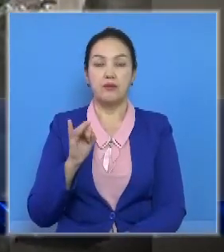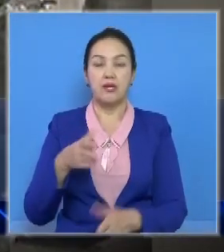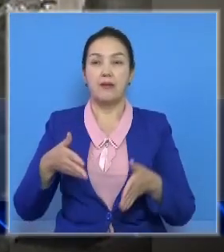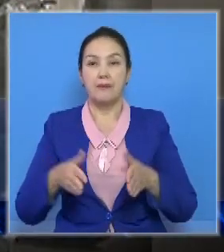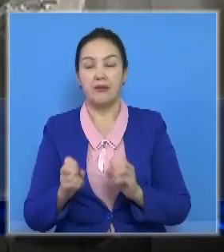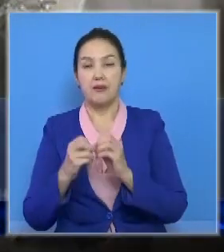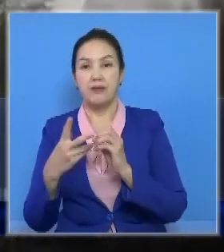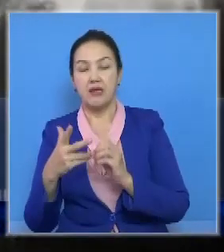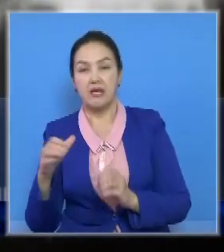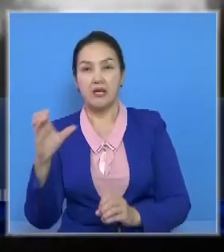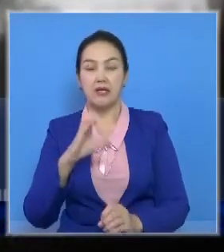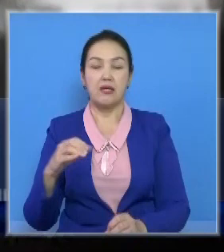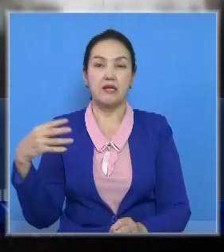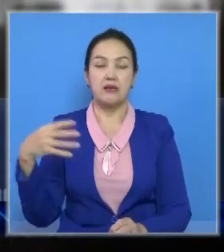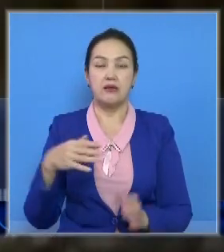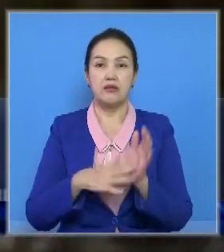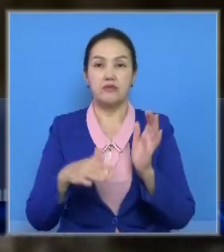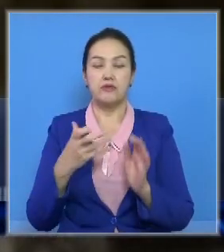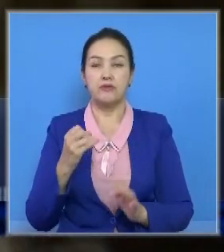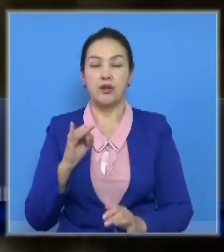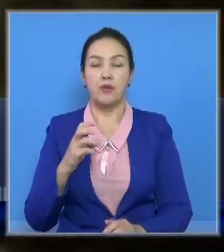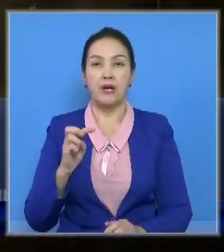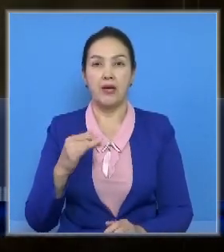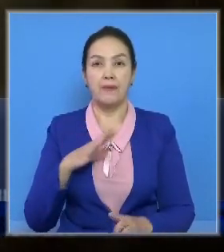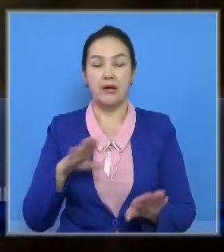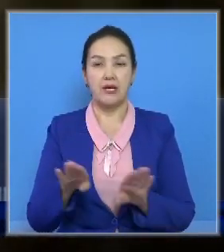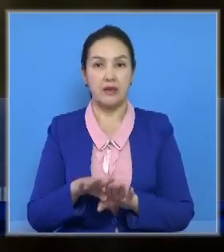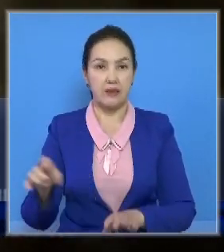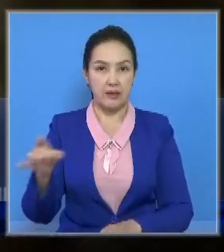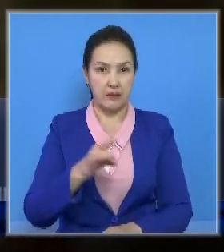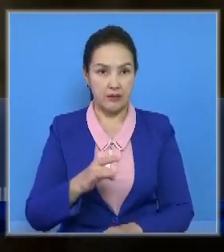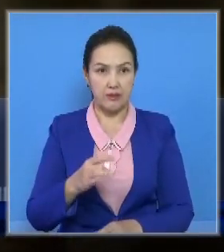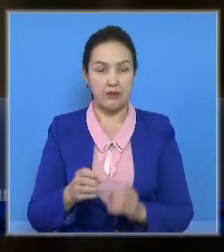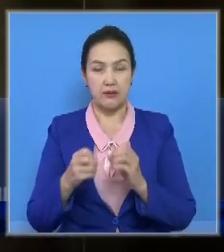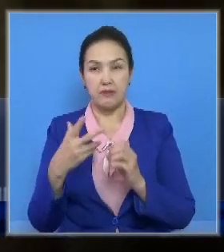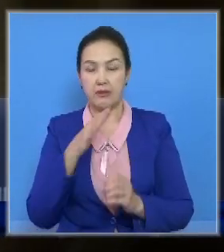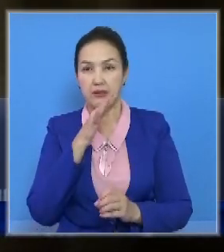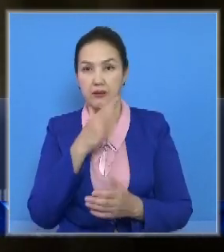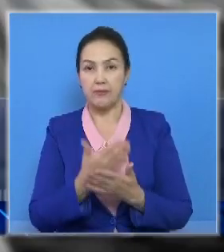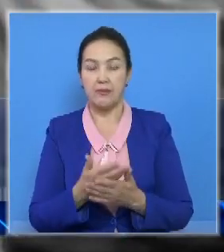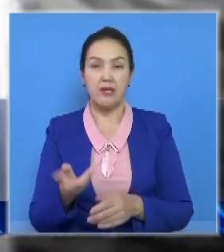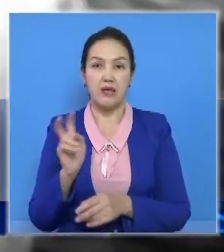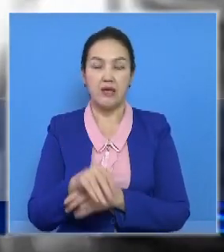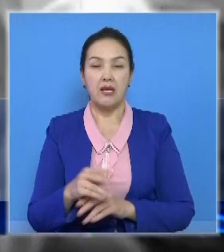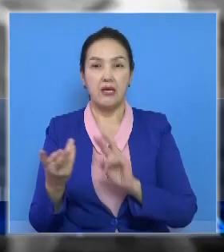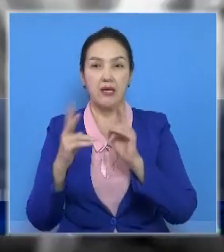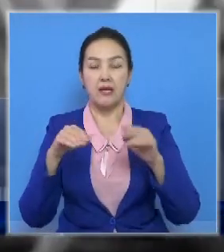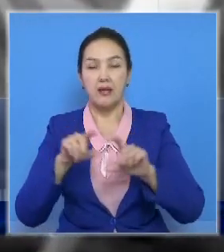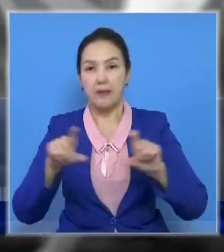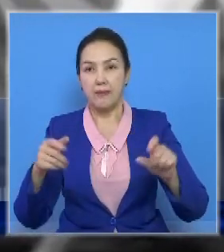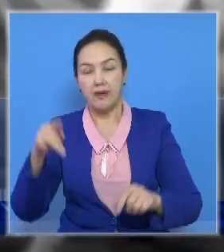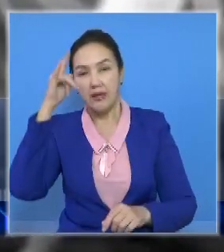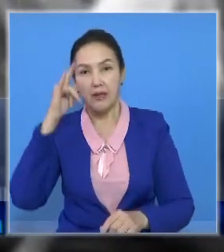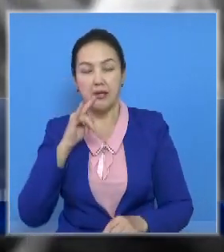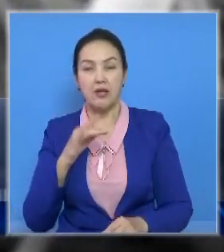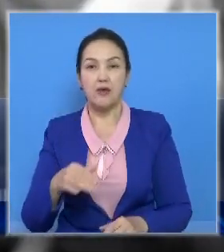родилась 13 сентября 1923 года в Уйгылском районе. В 13-летнем возрасте поступила в танцевальную школу при